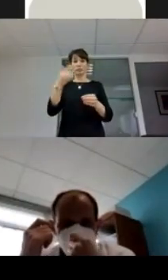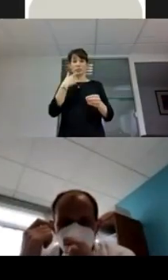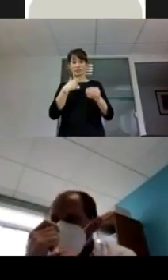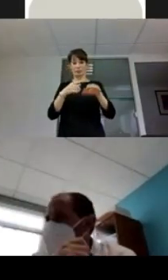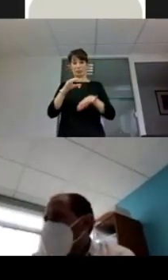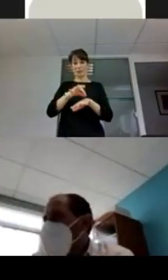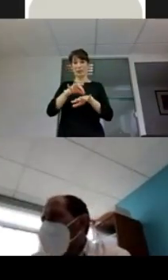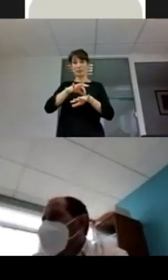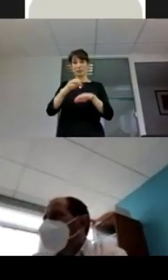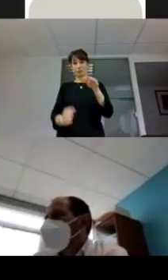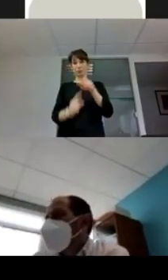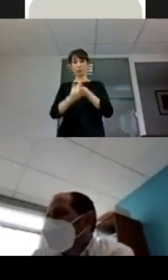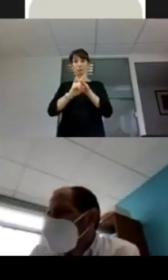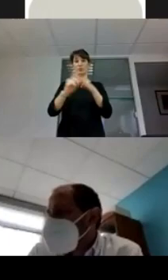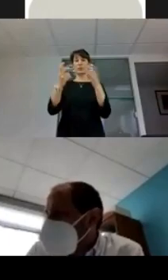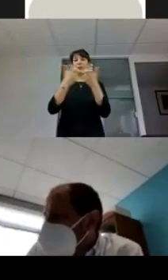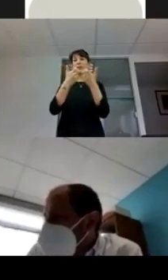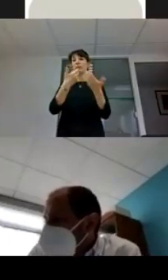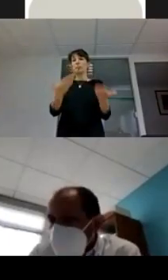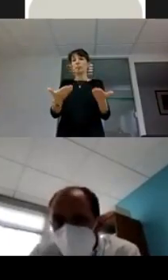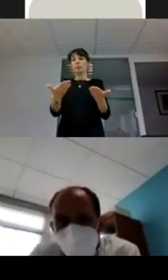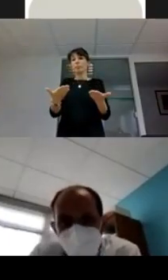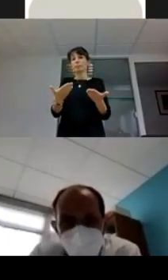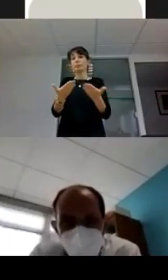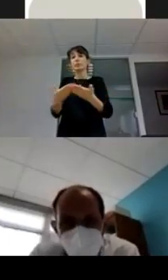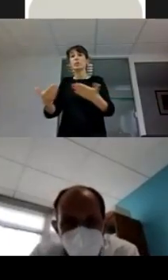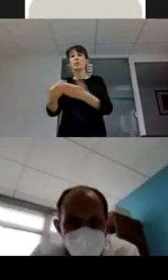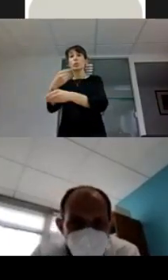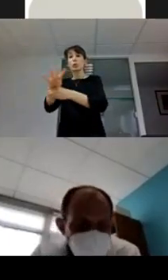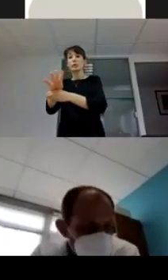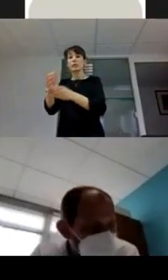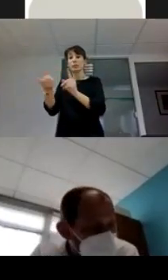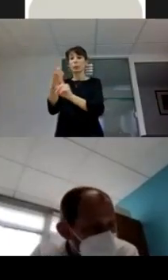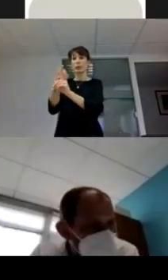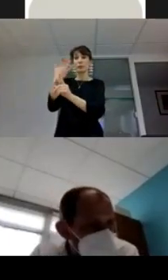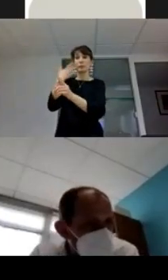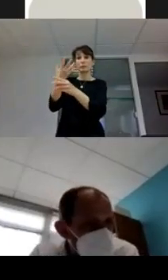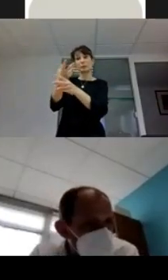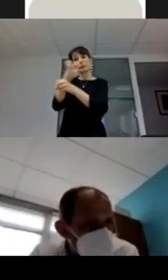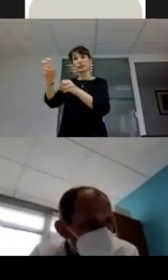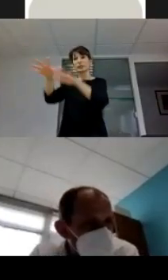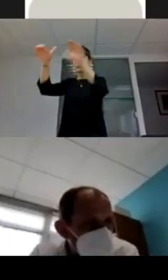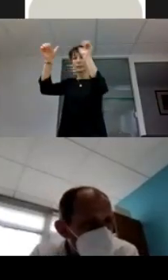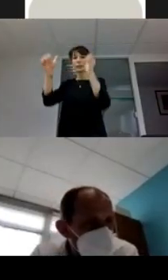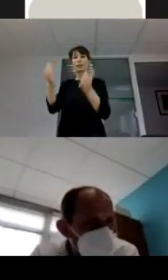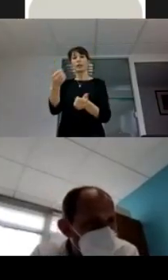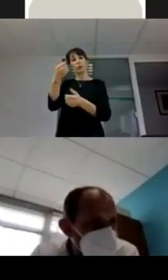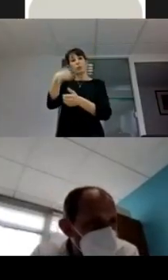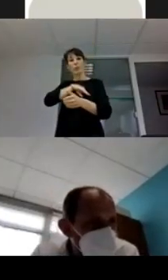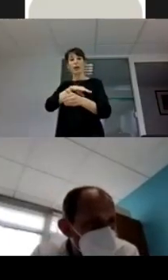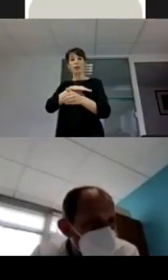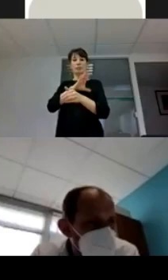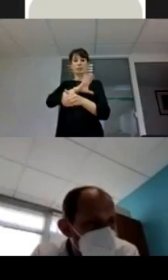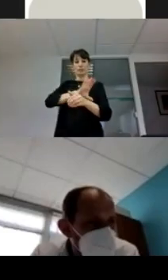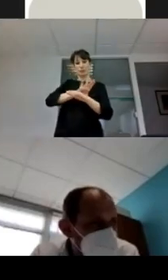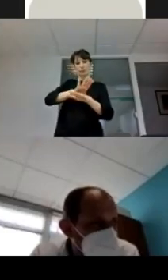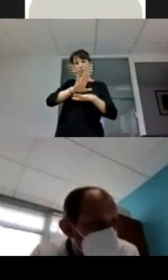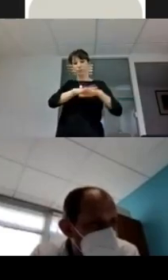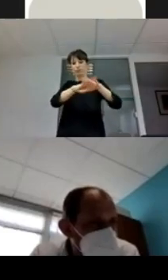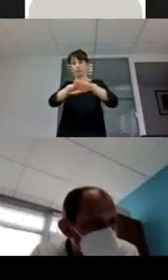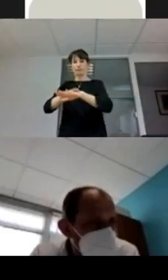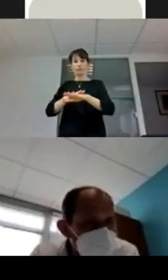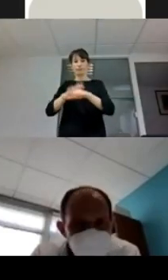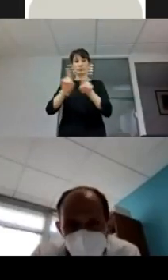plusieurs leviers. La prévention primaire, qui est jouée sur l'apparition de la maladie, comme par exemple on en parle en ce moment avec le Covid pour la vaccination, et jouée sur les facteurs de